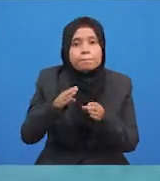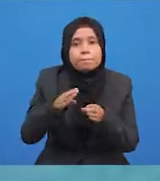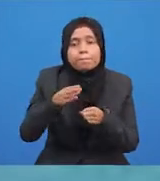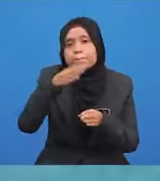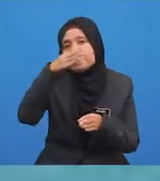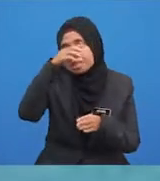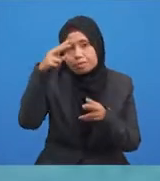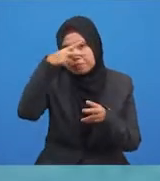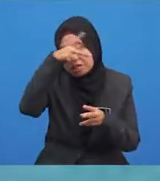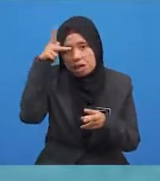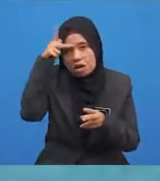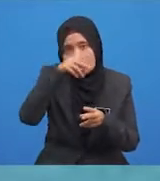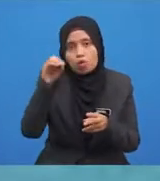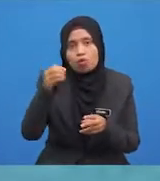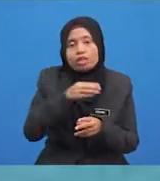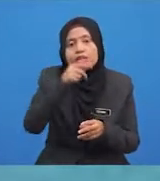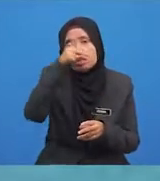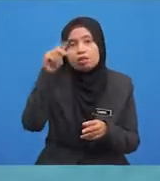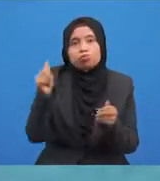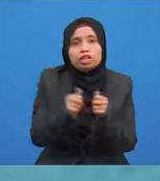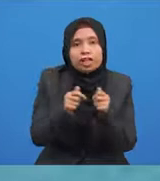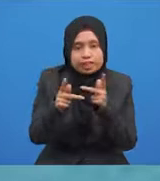dan kelabu dengan penuh kasih sayang.